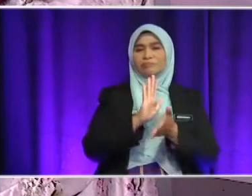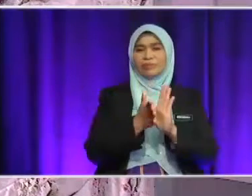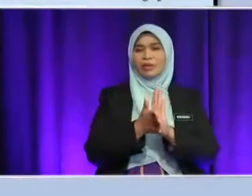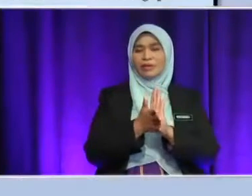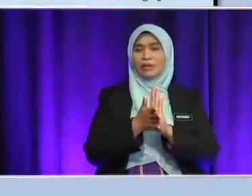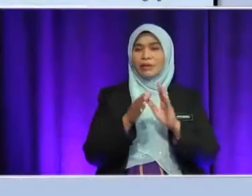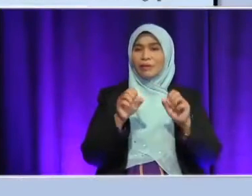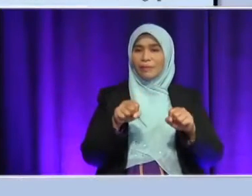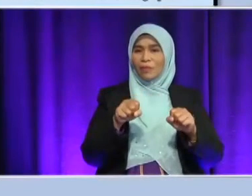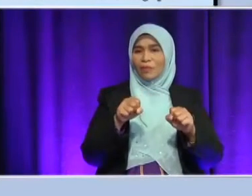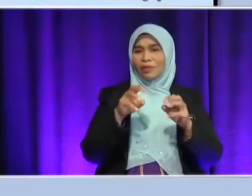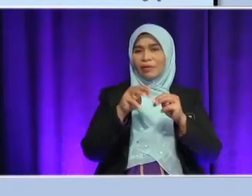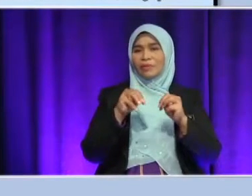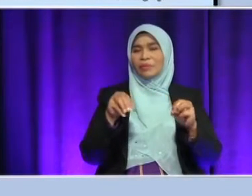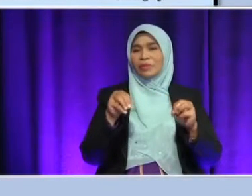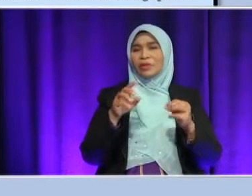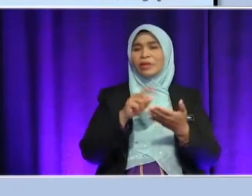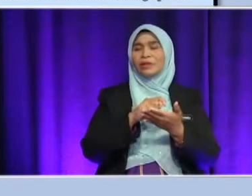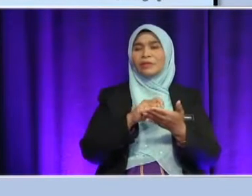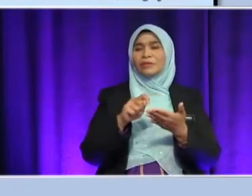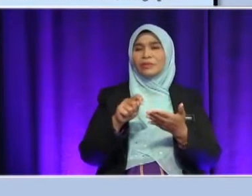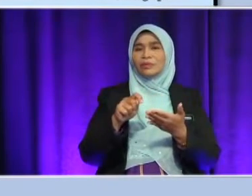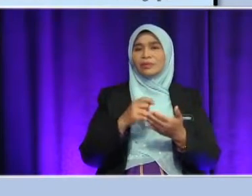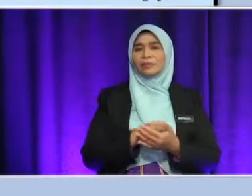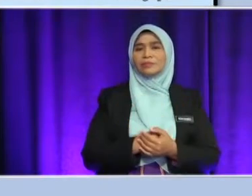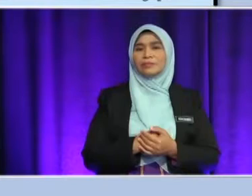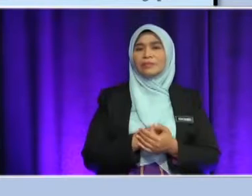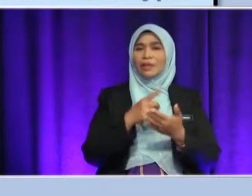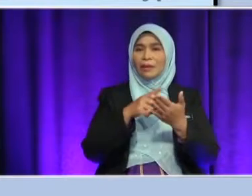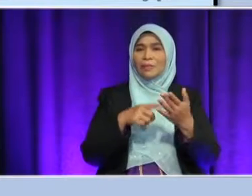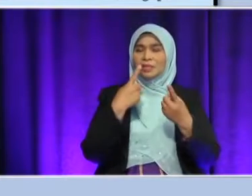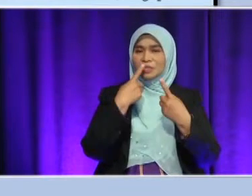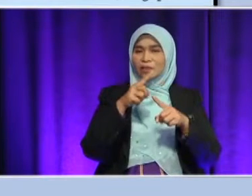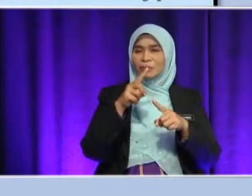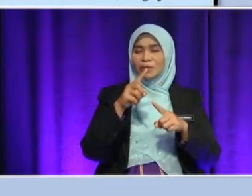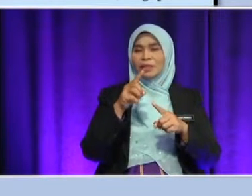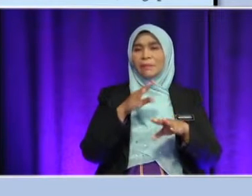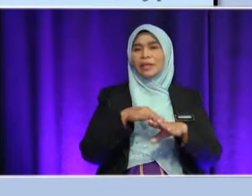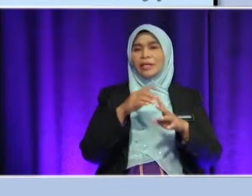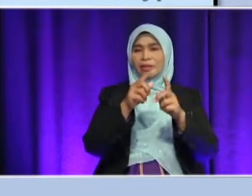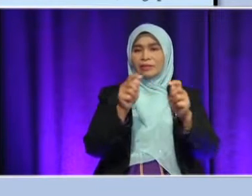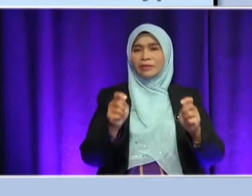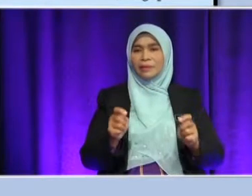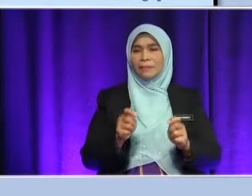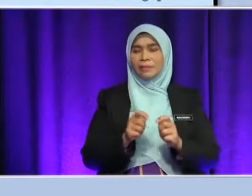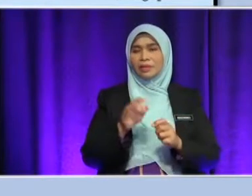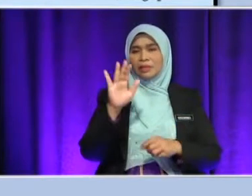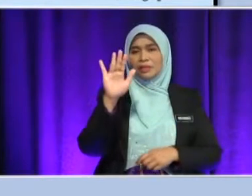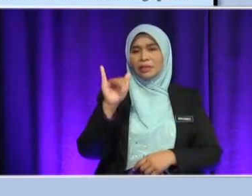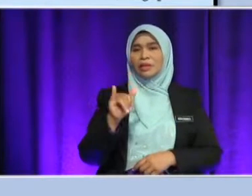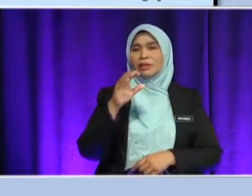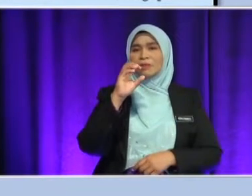jawaban pada peta yang kosong Oke kita lihat di sana pada poni baris yang pertama Yusuf bin Ayu